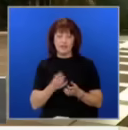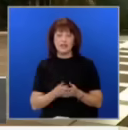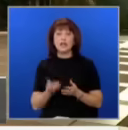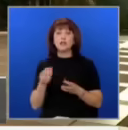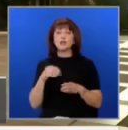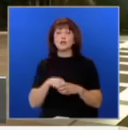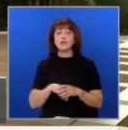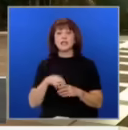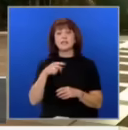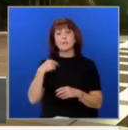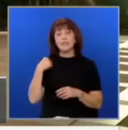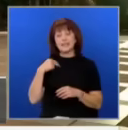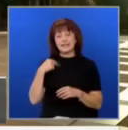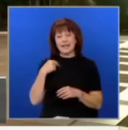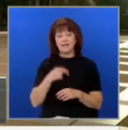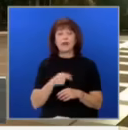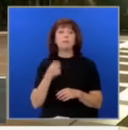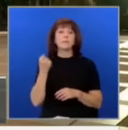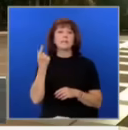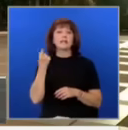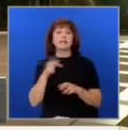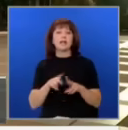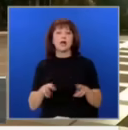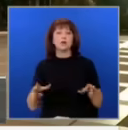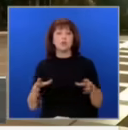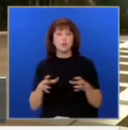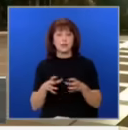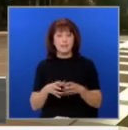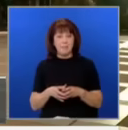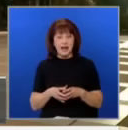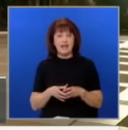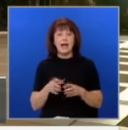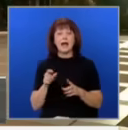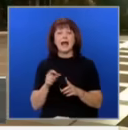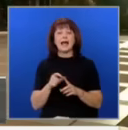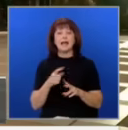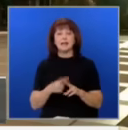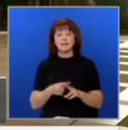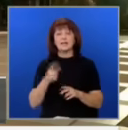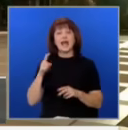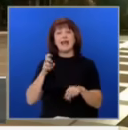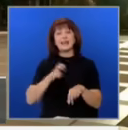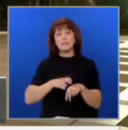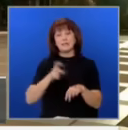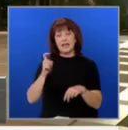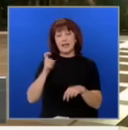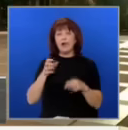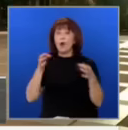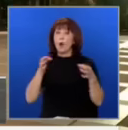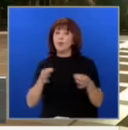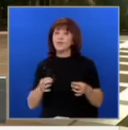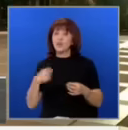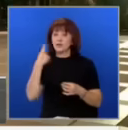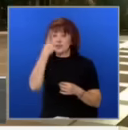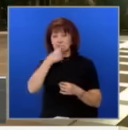участие президента Румен Радев, председателя на Народното събрание госпожа Рая Назарян, служебният премиер Димитър Главчев. Сред официалните лица